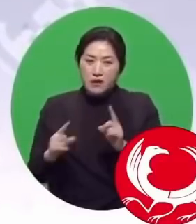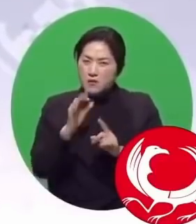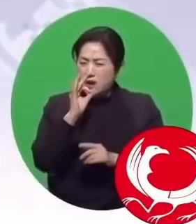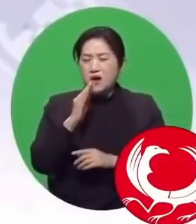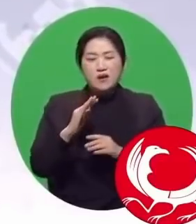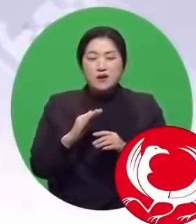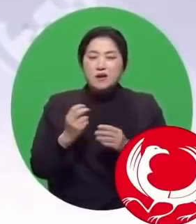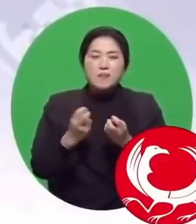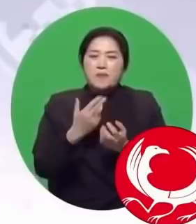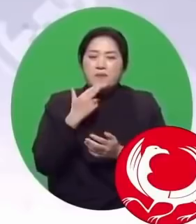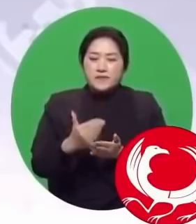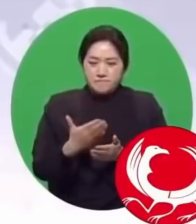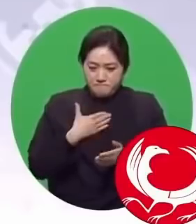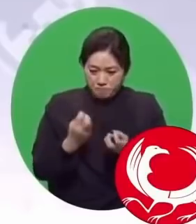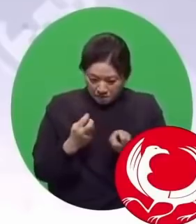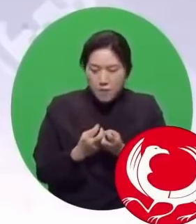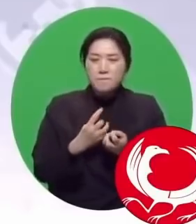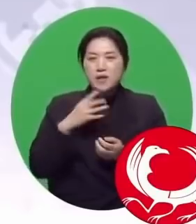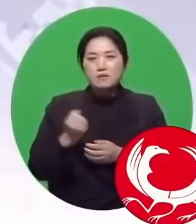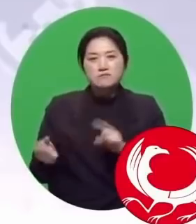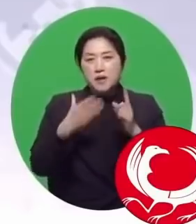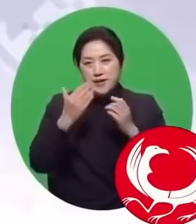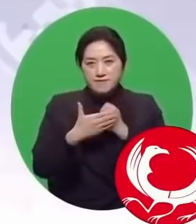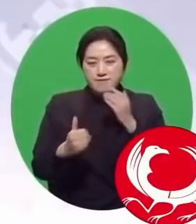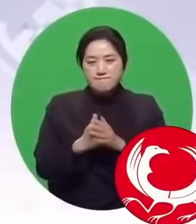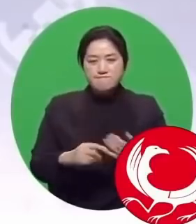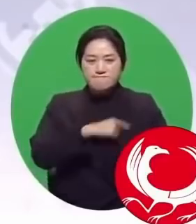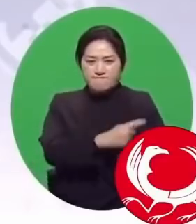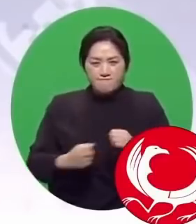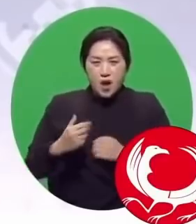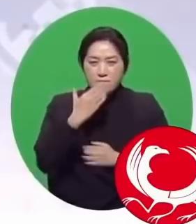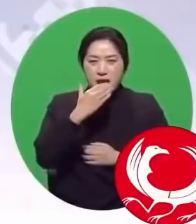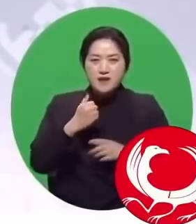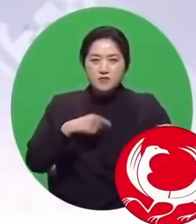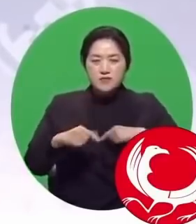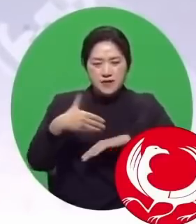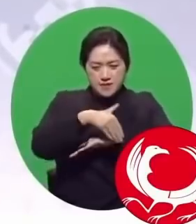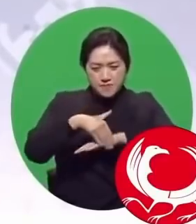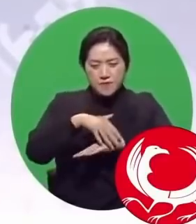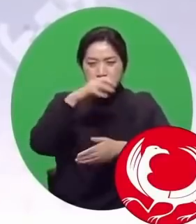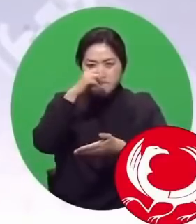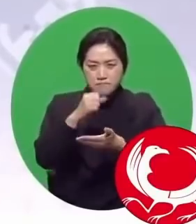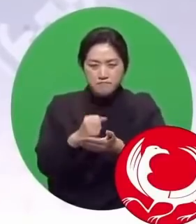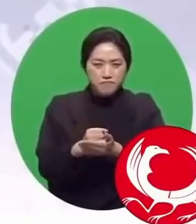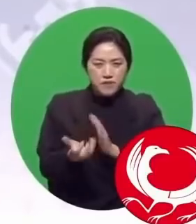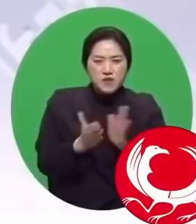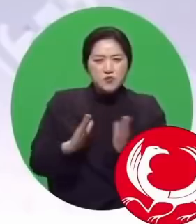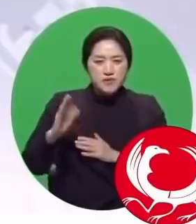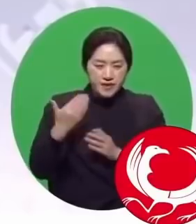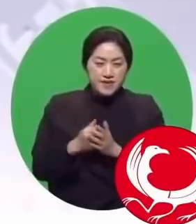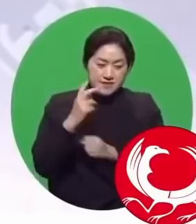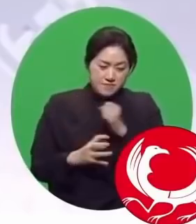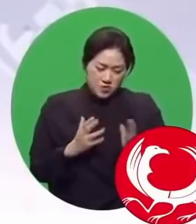없습니다. 그럴 이유는 없습니다. 이러기 때문에 강력한 지도자, 예정된 지도자, 30년,